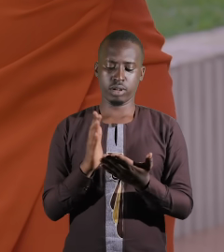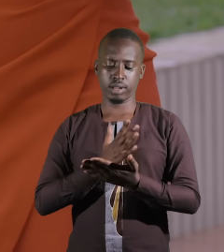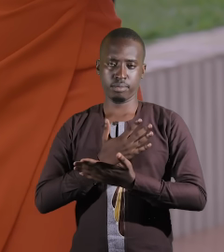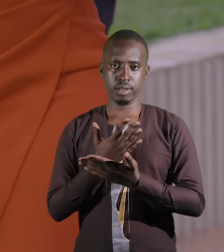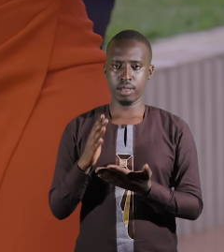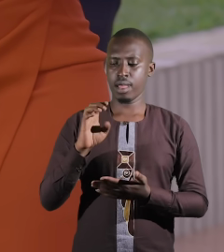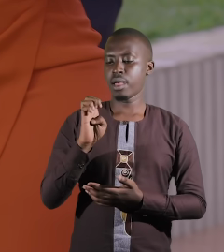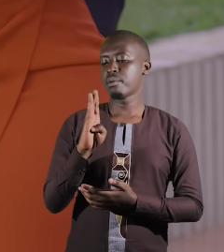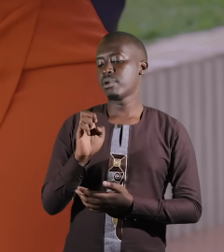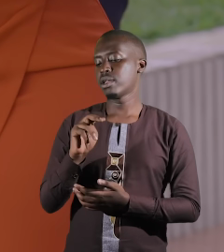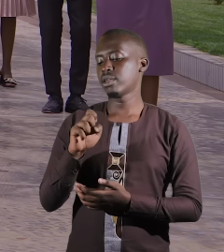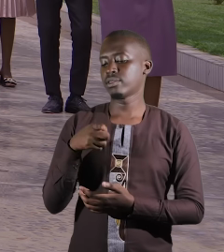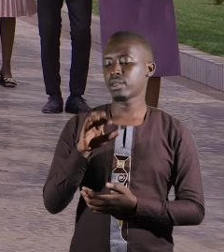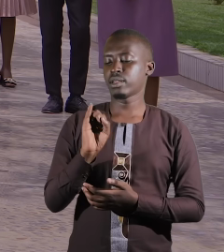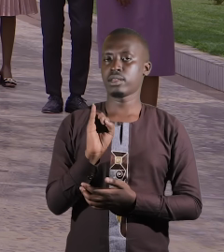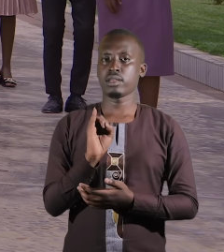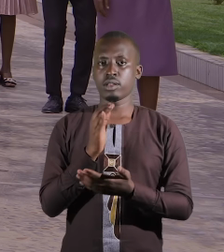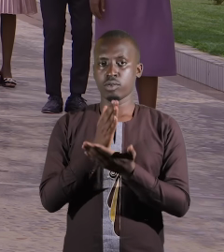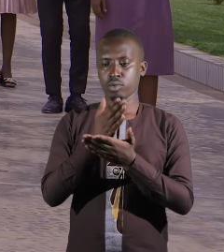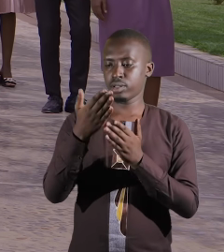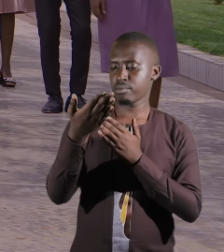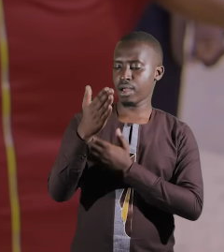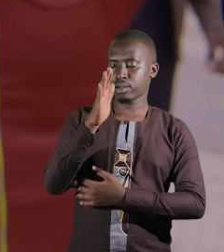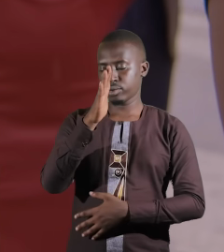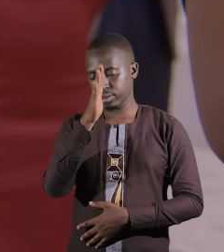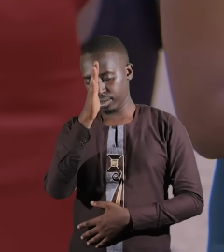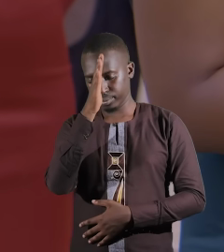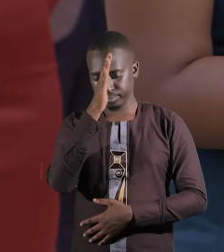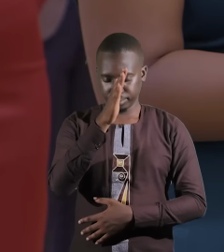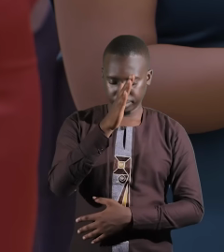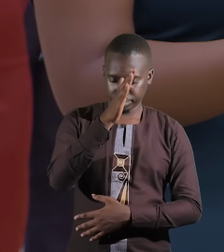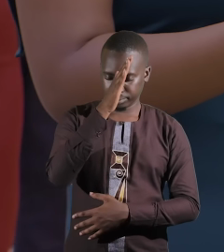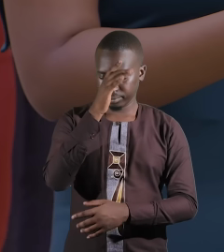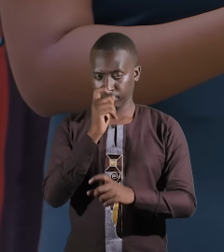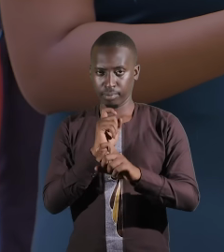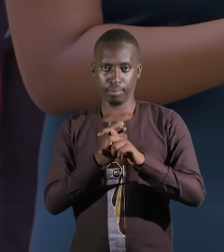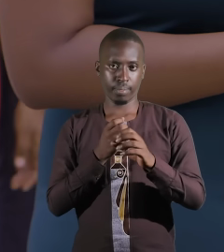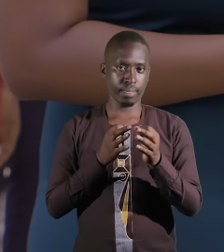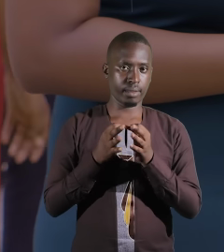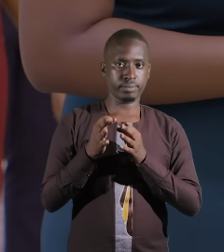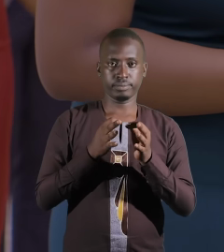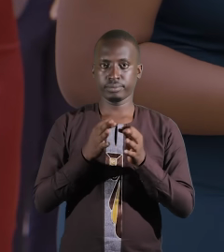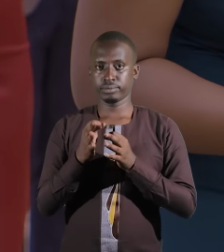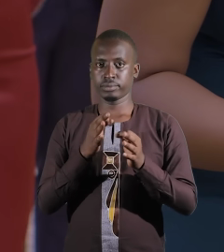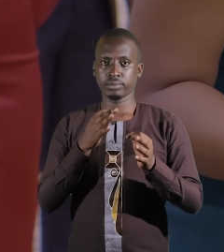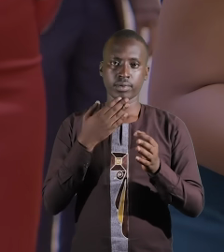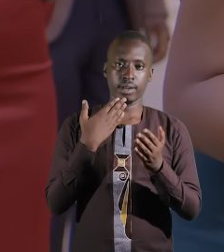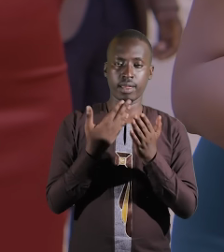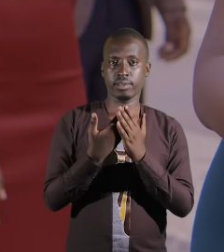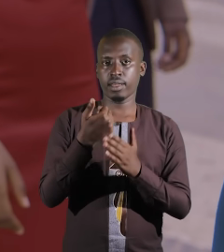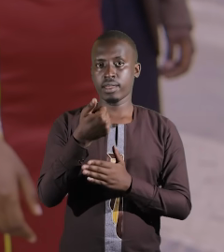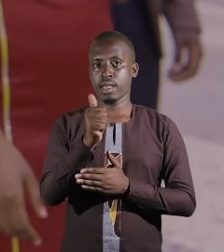turirimbe tutepeneza nuku imanu idata data bira goye gusobanu imeza